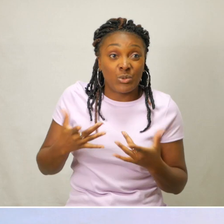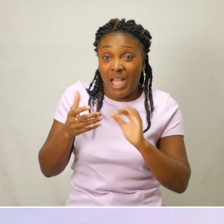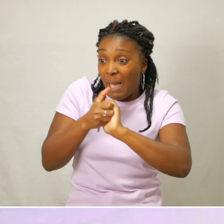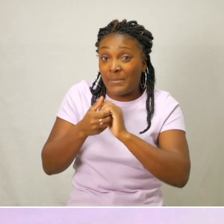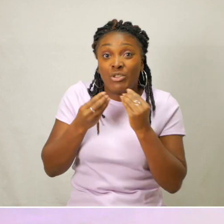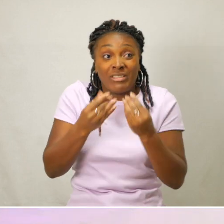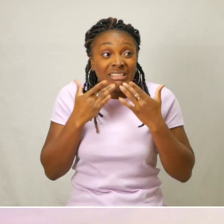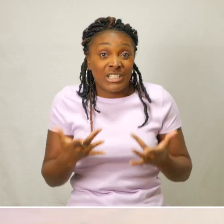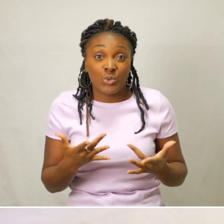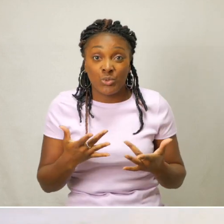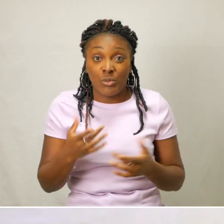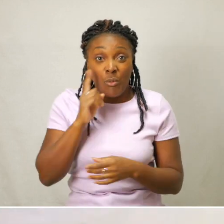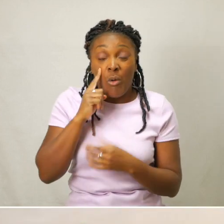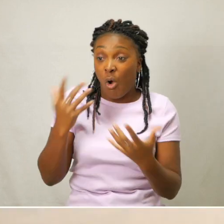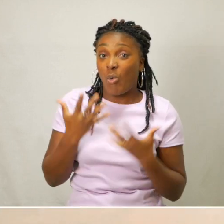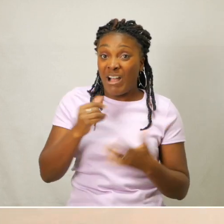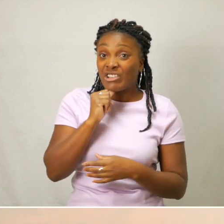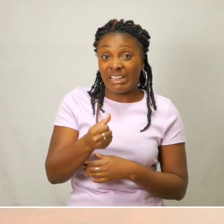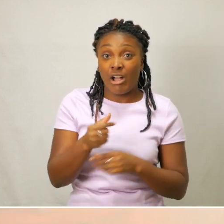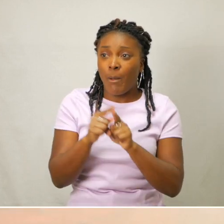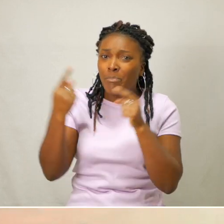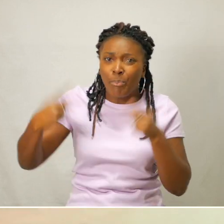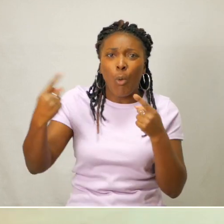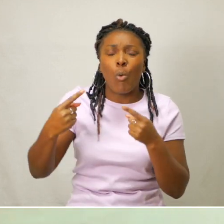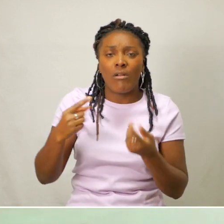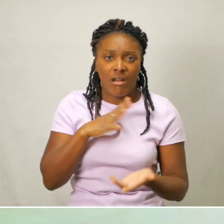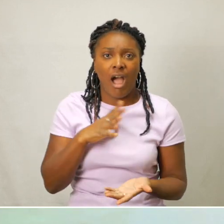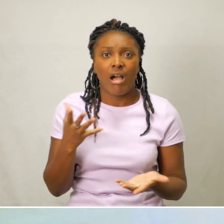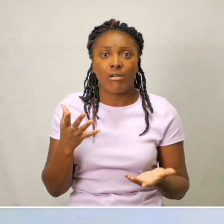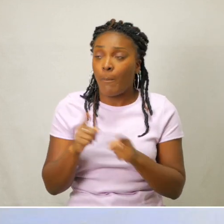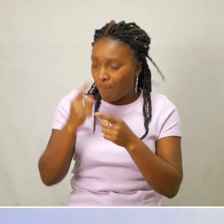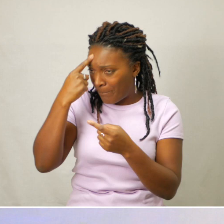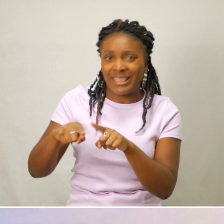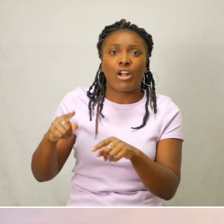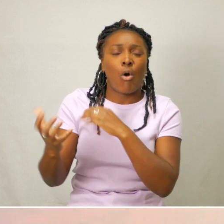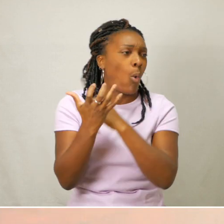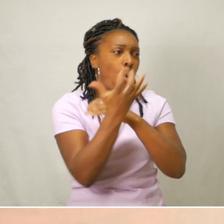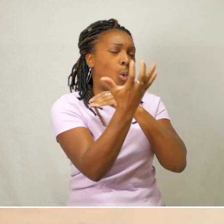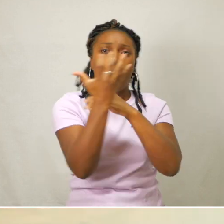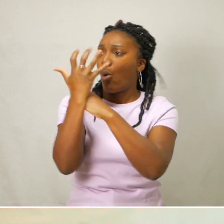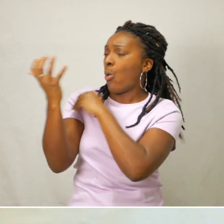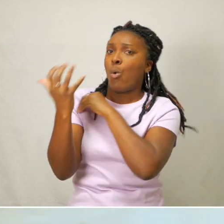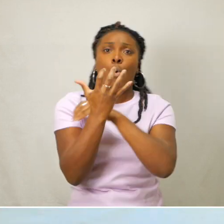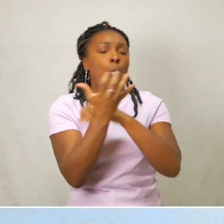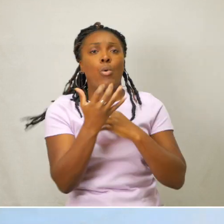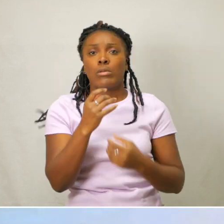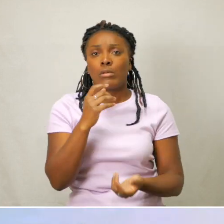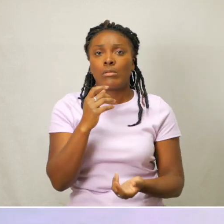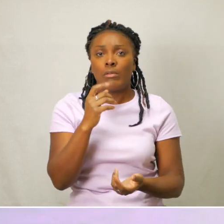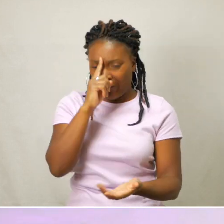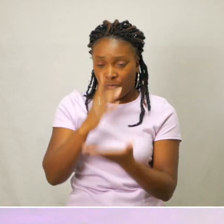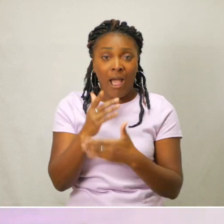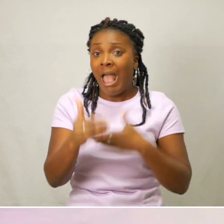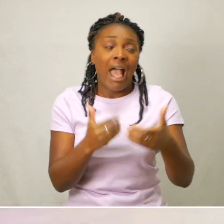tu ne reçois pas non seulement l'encouragement, mais même tu as de l'opposition derrière. Ils vont s'opposer à ta marche par la foi et ils vont te dire non, tu